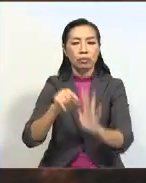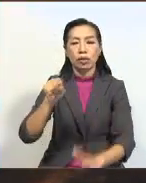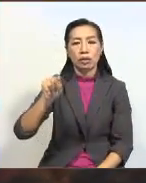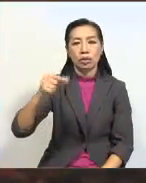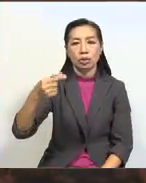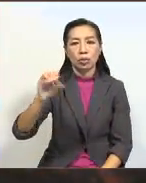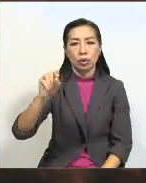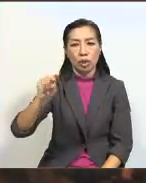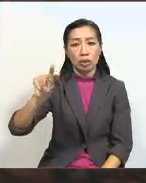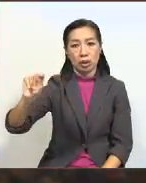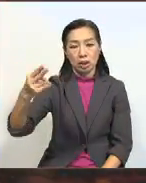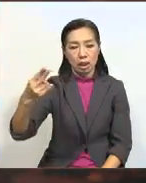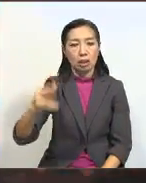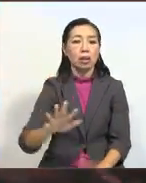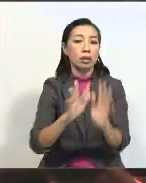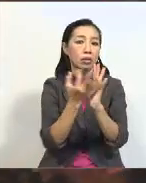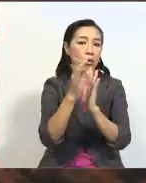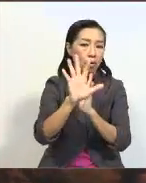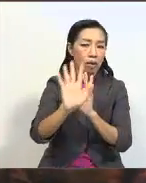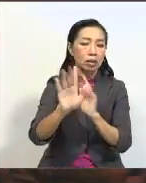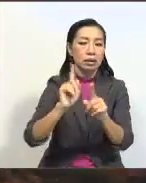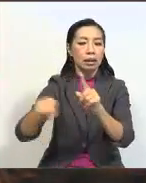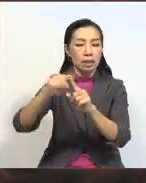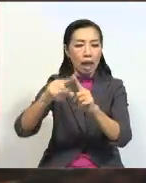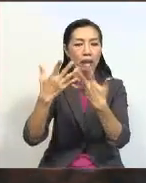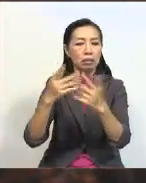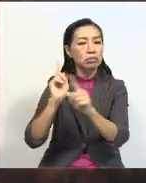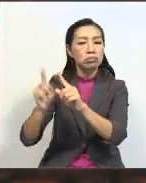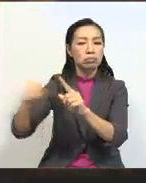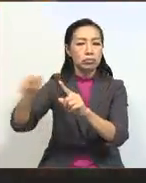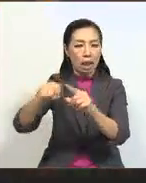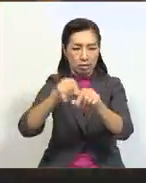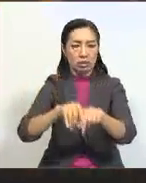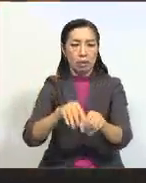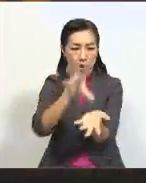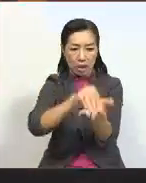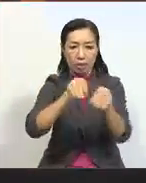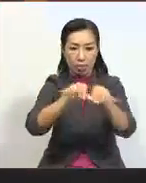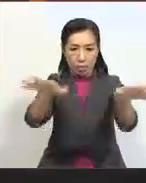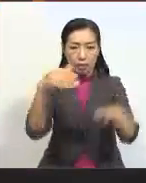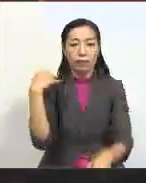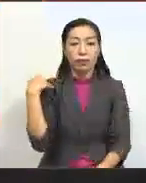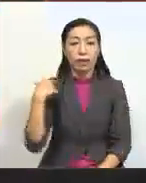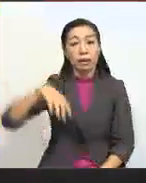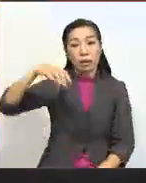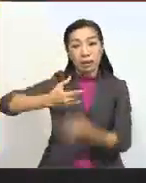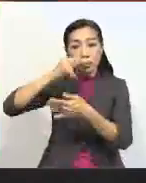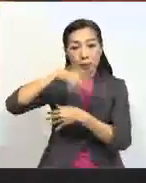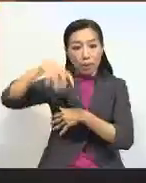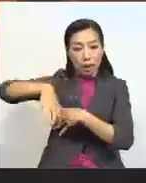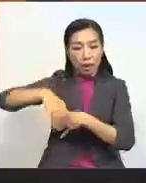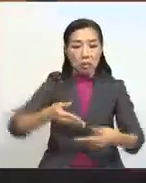www.bangkok.go.th สื่อออนไลน์และแอปพลิเคชันของกทม Connect นอกจากนี้นะครับในส่วนของสำนักการระบายน้ำได้จัดเจ้าหน้าที่พ